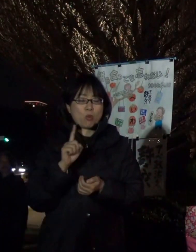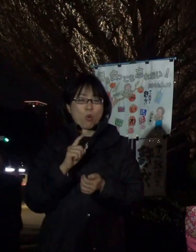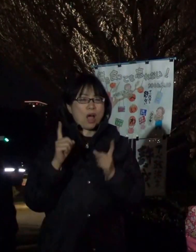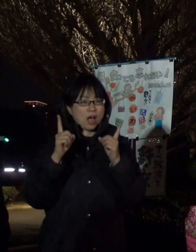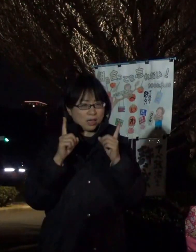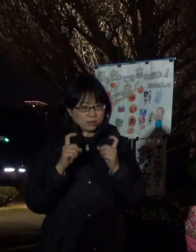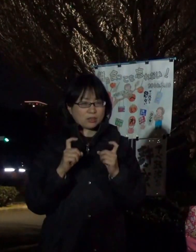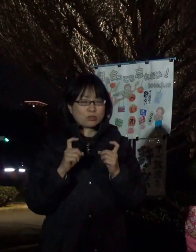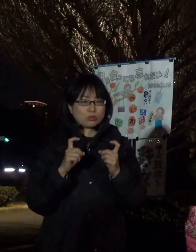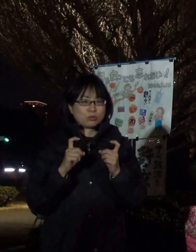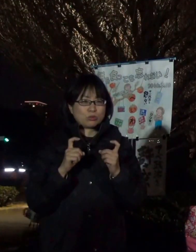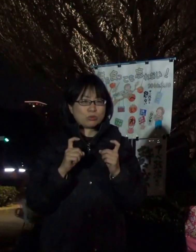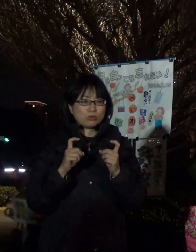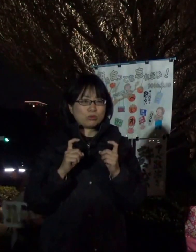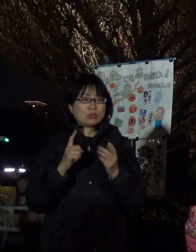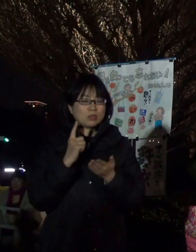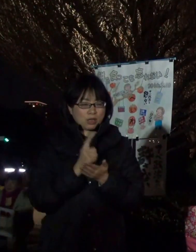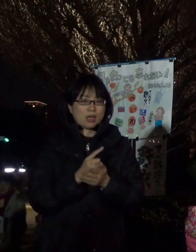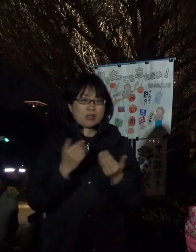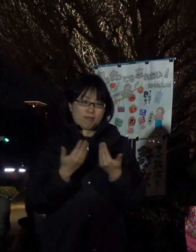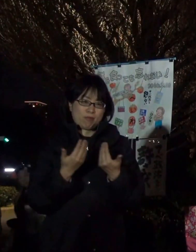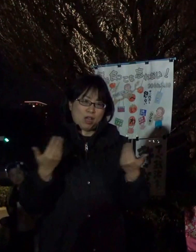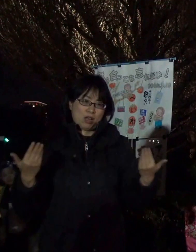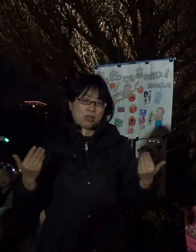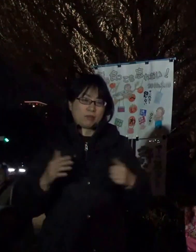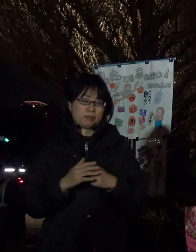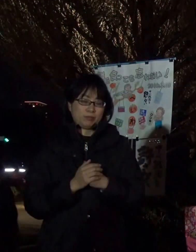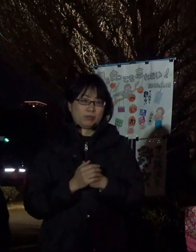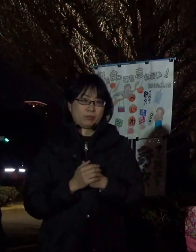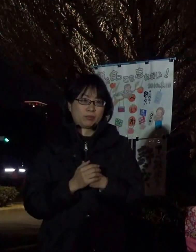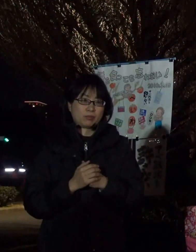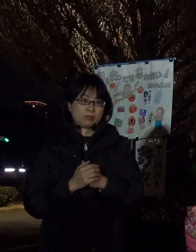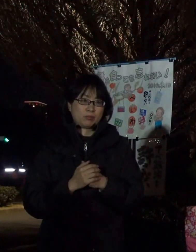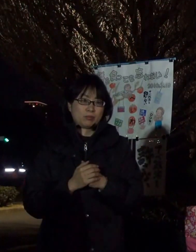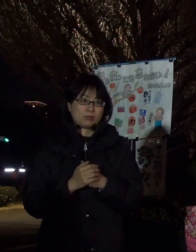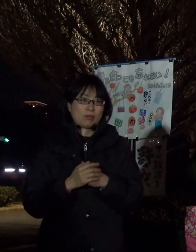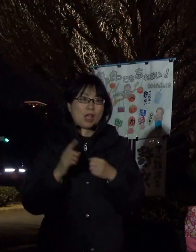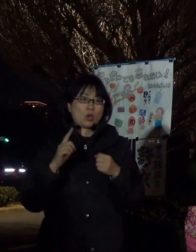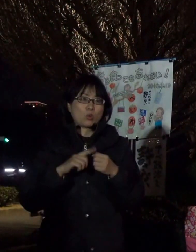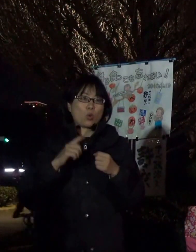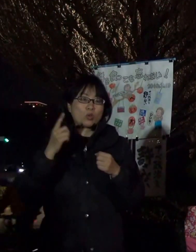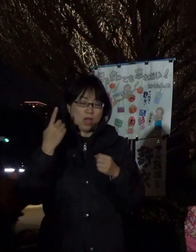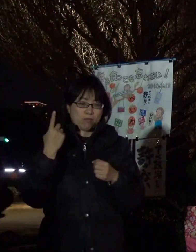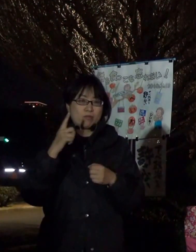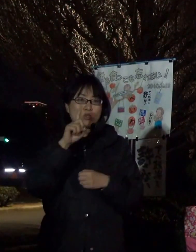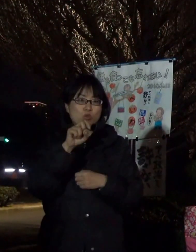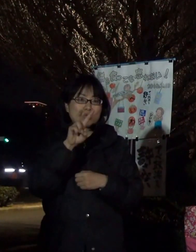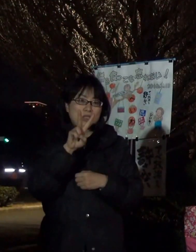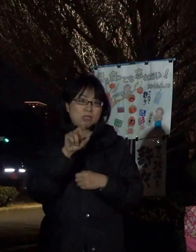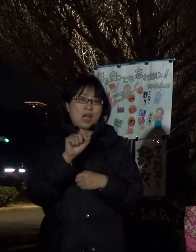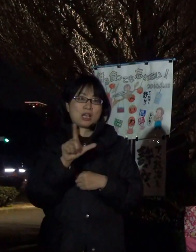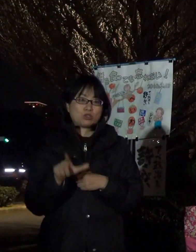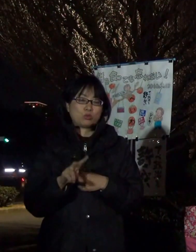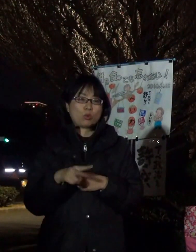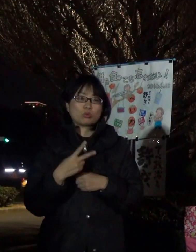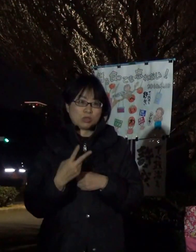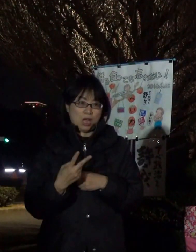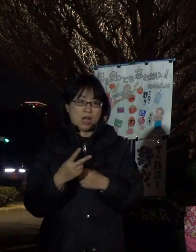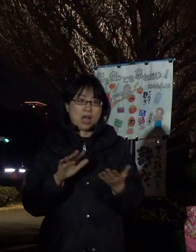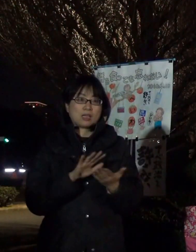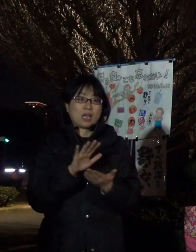けで別れたんですよ。そうしたら去年の12月の2日に埼玉